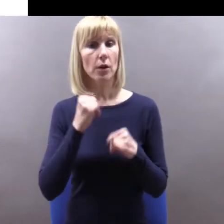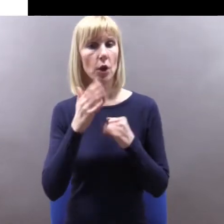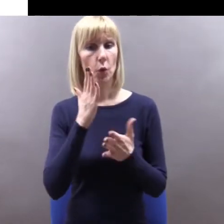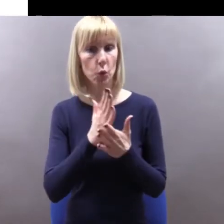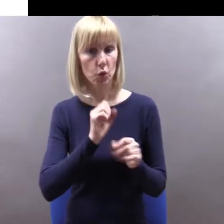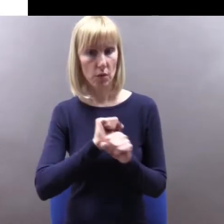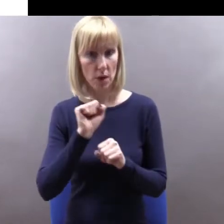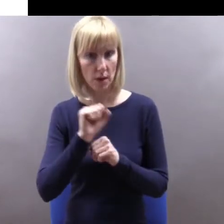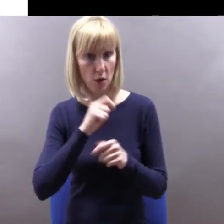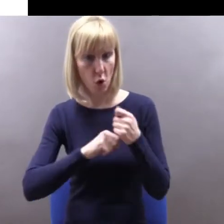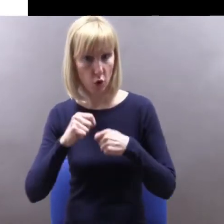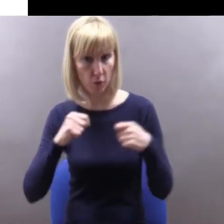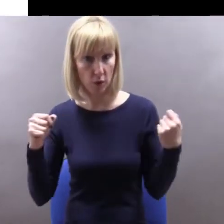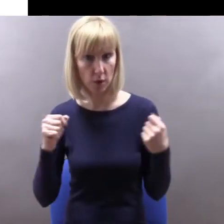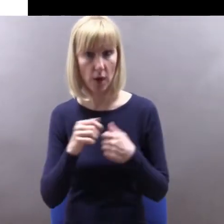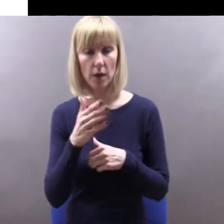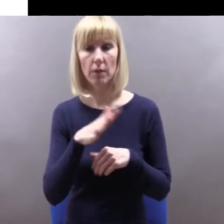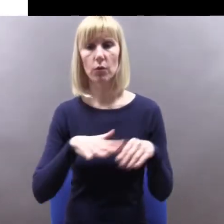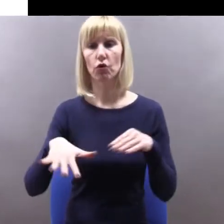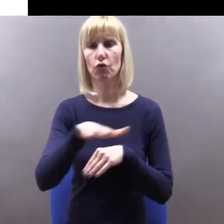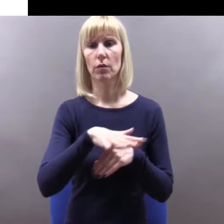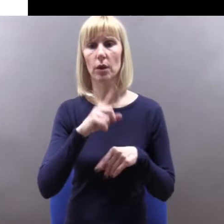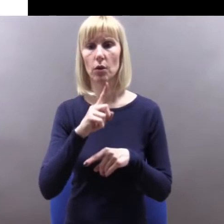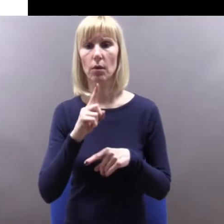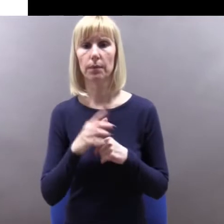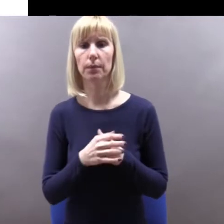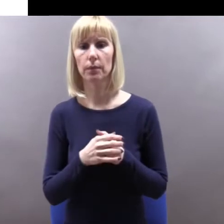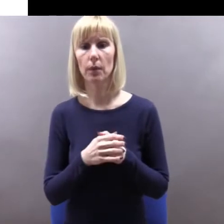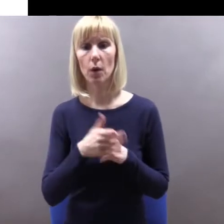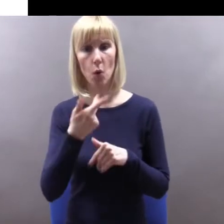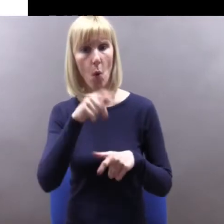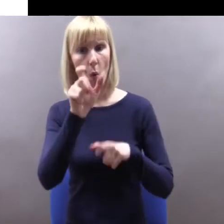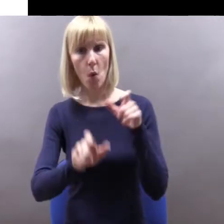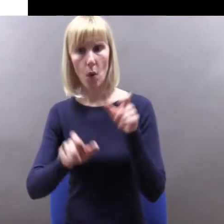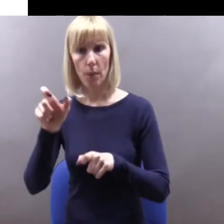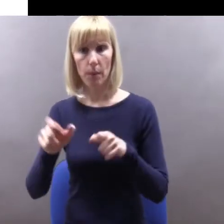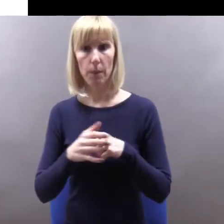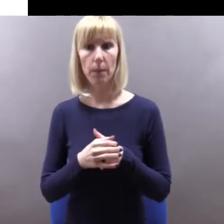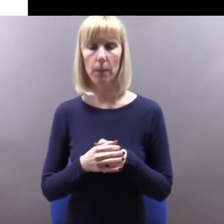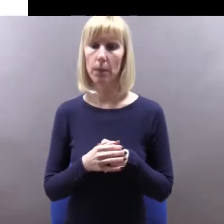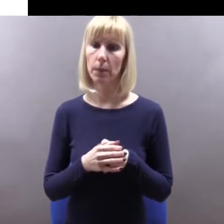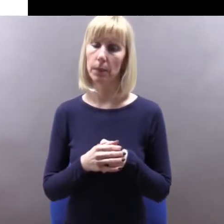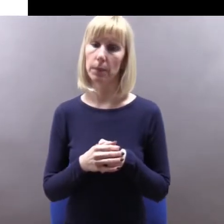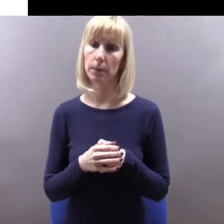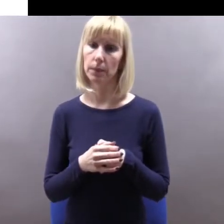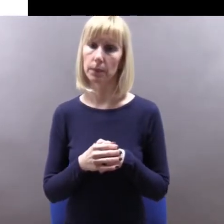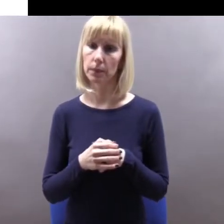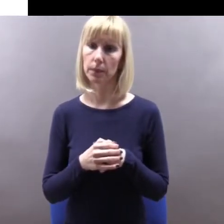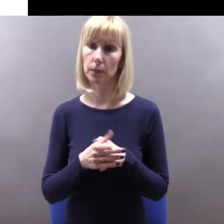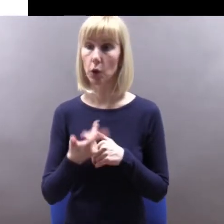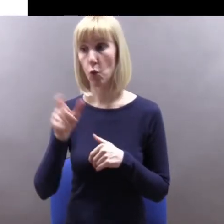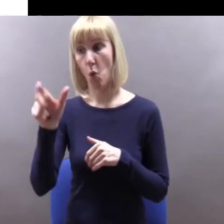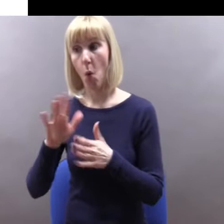jest opiekunem ekspozycji, akurat stoi w niedalekiej odległości od tego rozwiązania architektonicznego, żeby